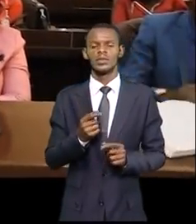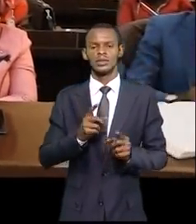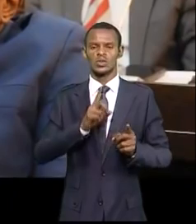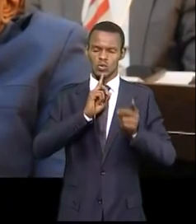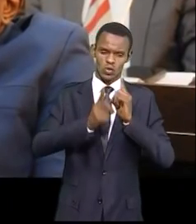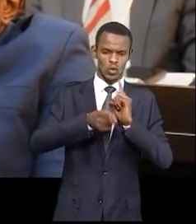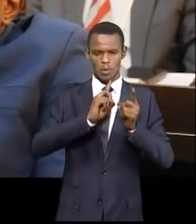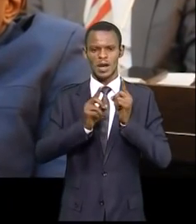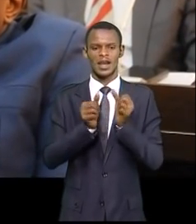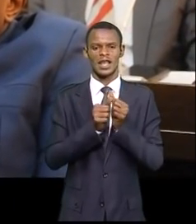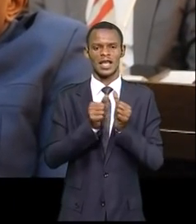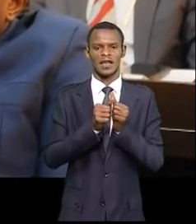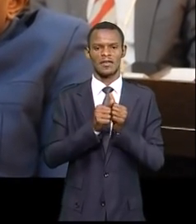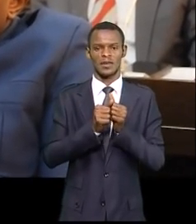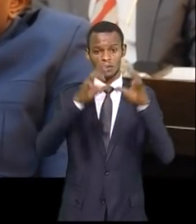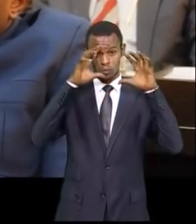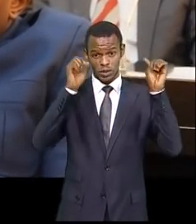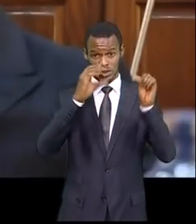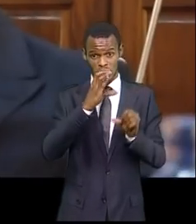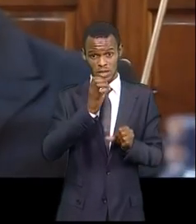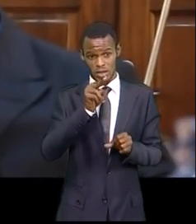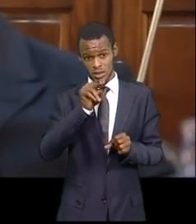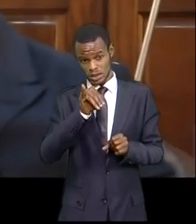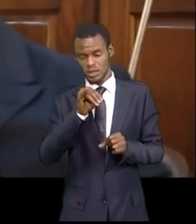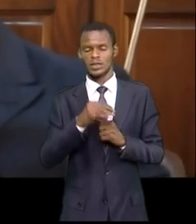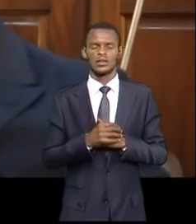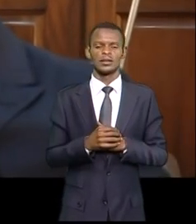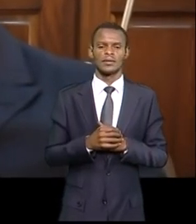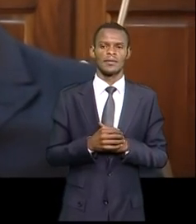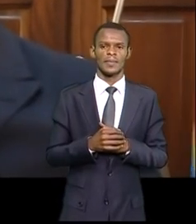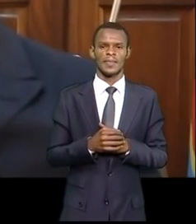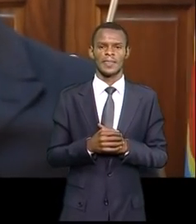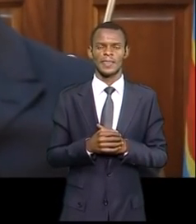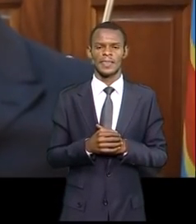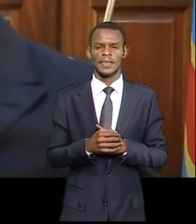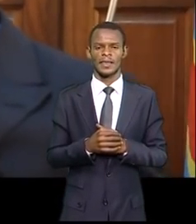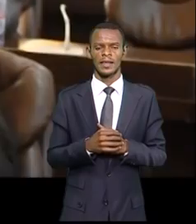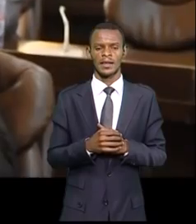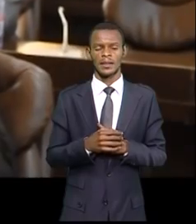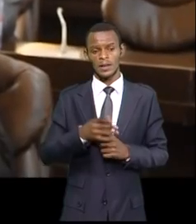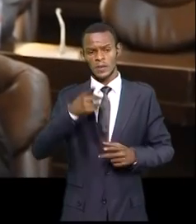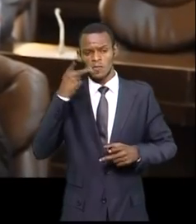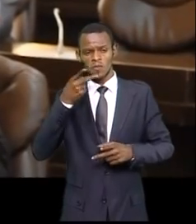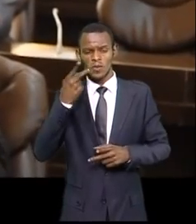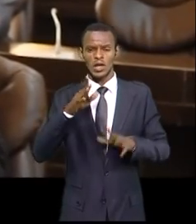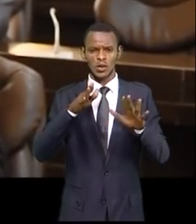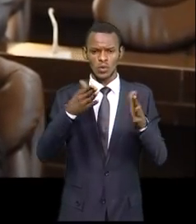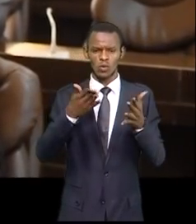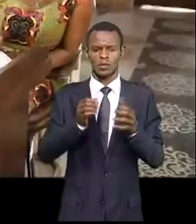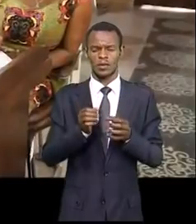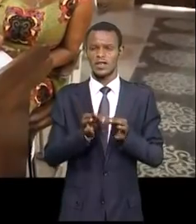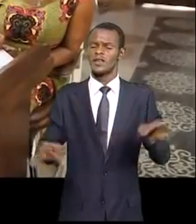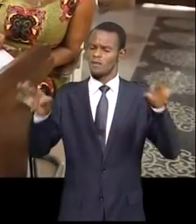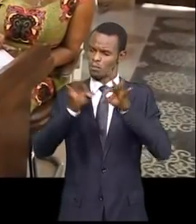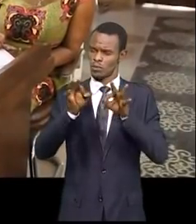dé développer leurs arguments comme lors de ses récentes interventions le patron de la santé électorale a plus insisté sur la proposition des réformes et en